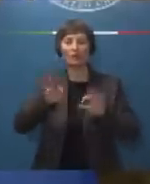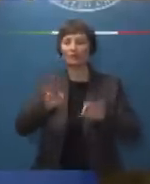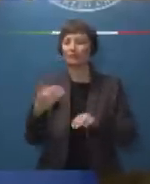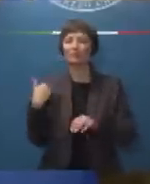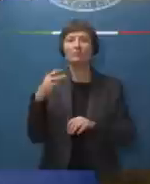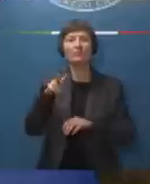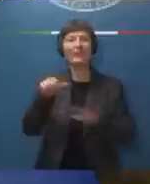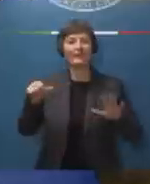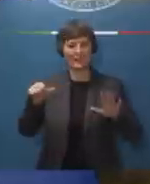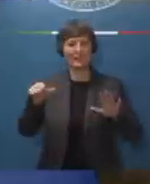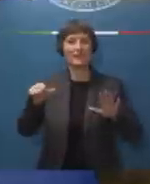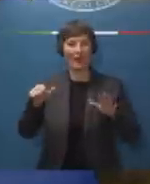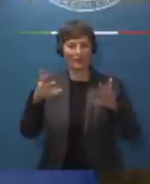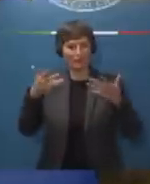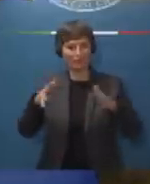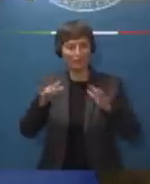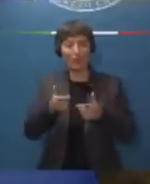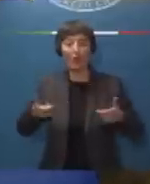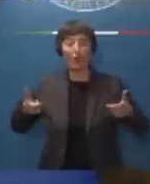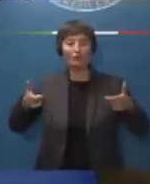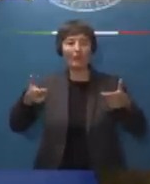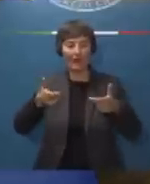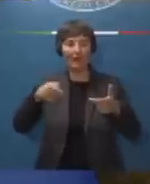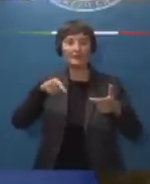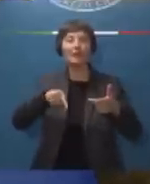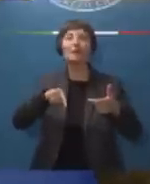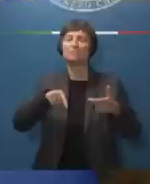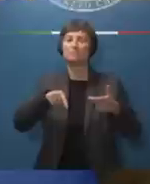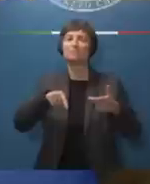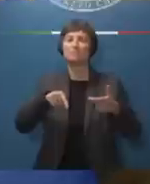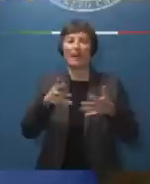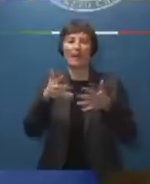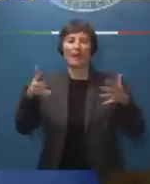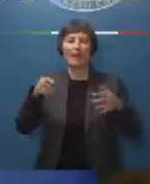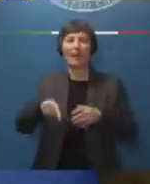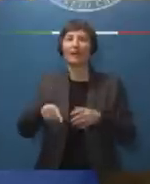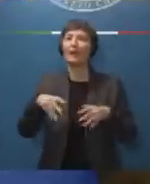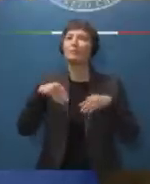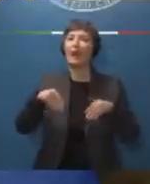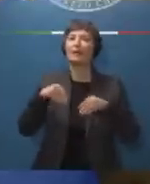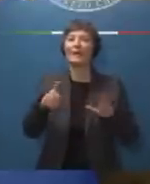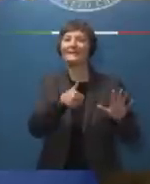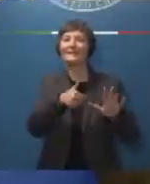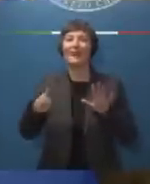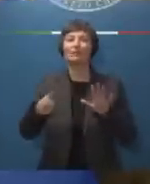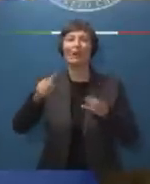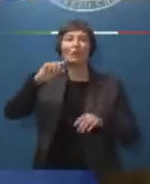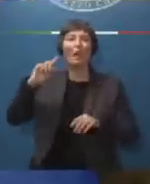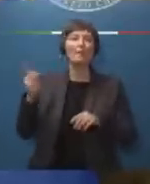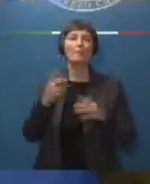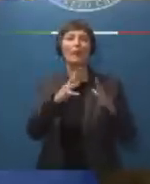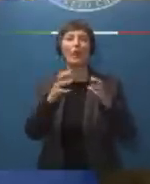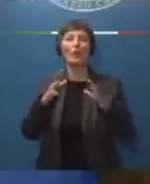conferenza che ha visto la partecipazione di oltre tra le 600 di oltre 600 tra le migliori aziende italiane